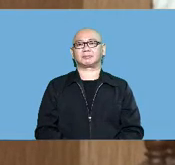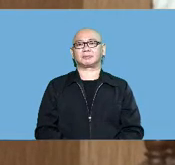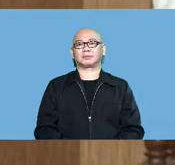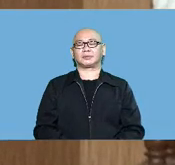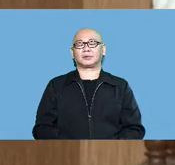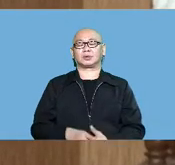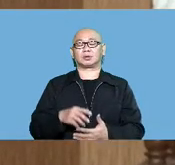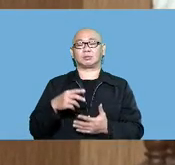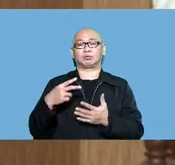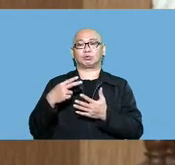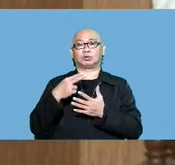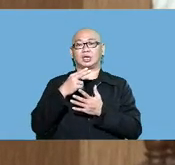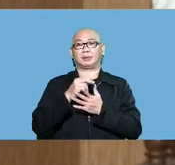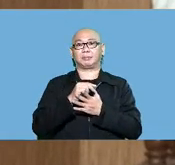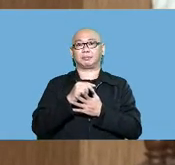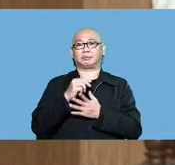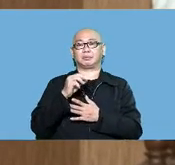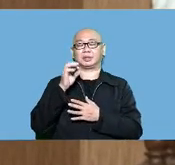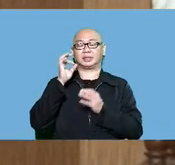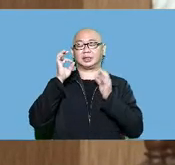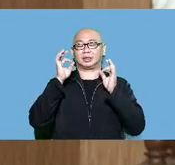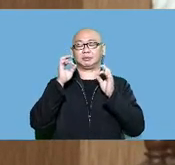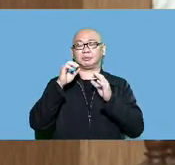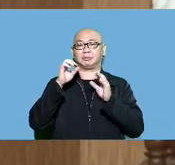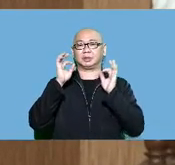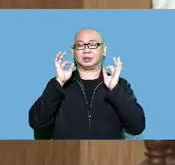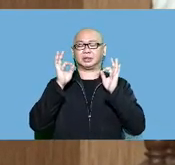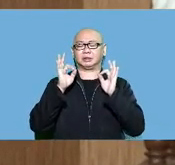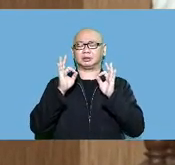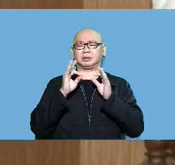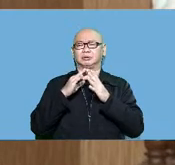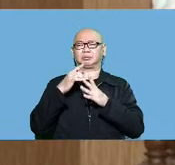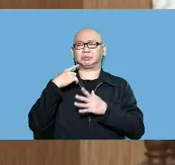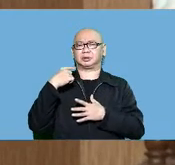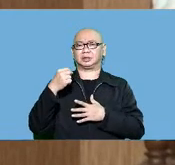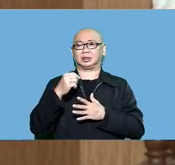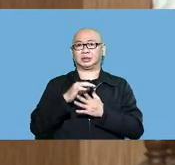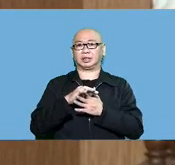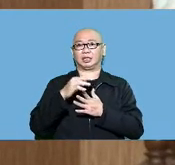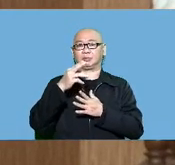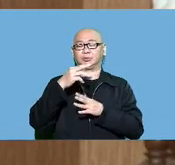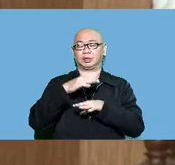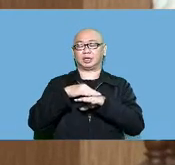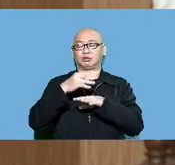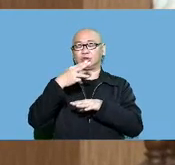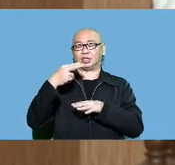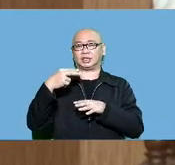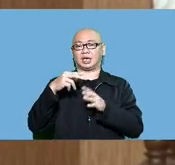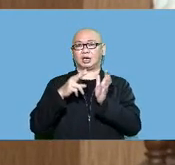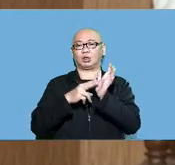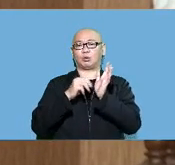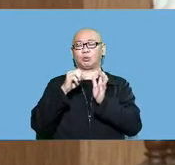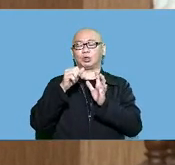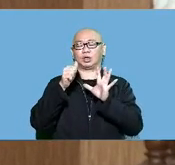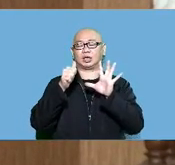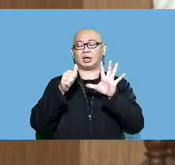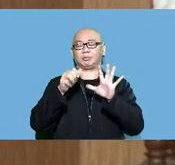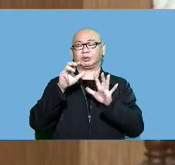Keputusan Menteri Pendidikan, Kebudayaan, Riset dan Teknologi Republik Indonesia nomor